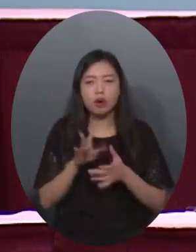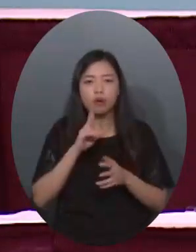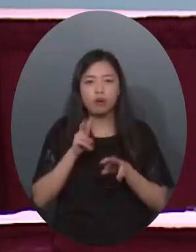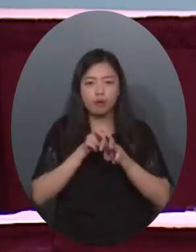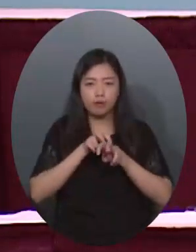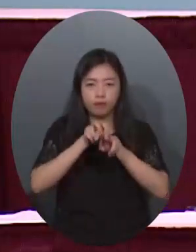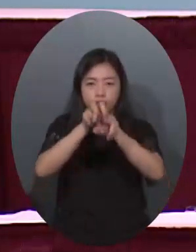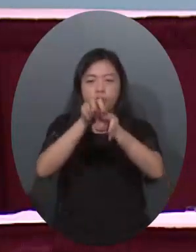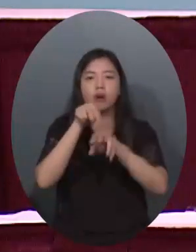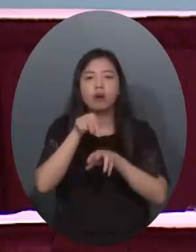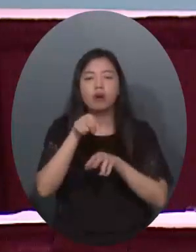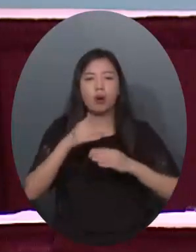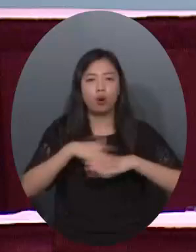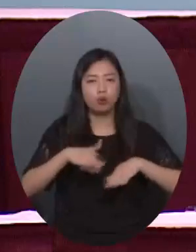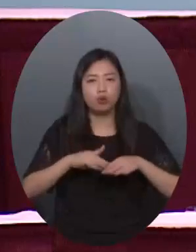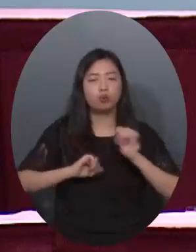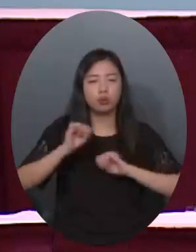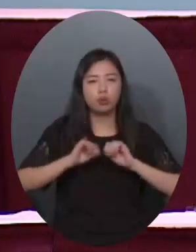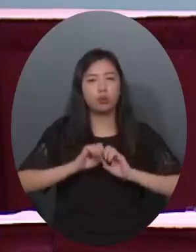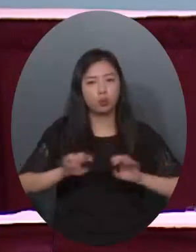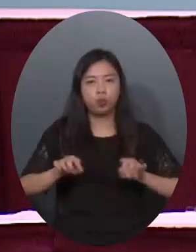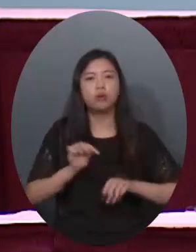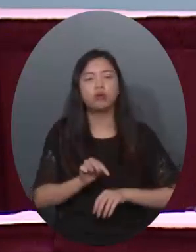梯安全運動，